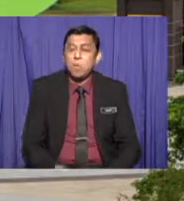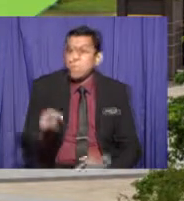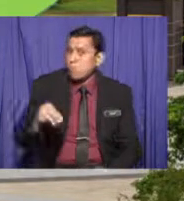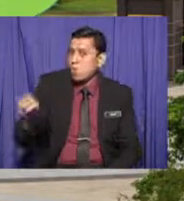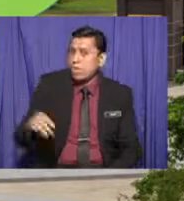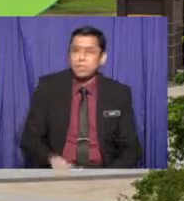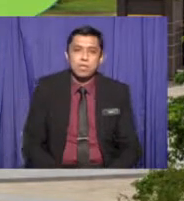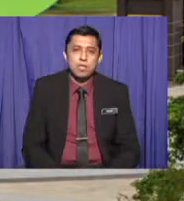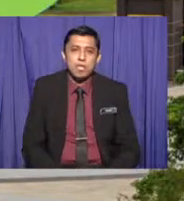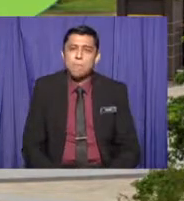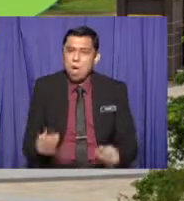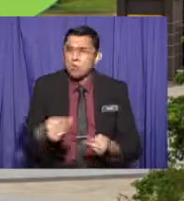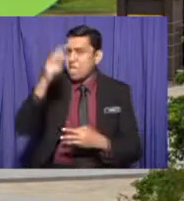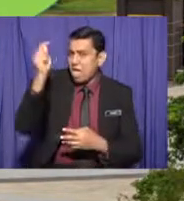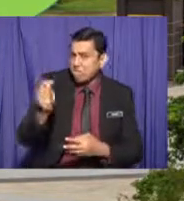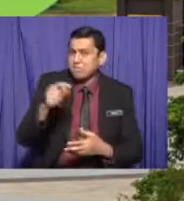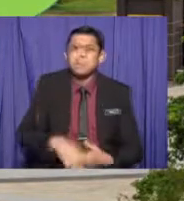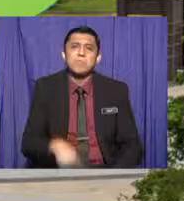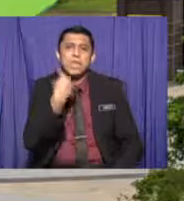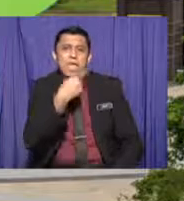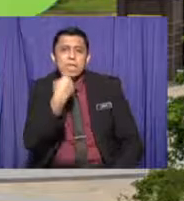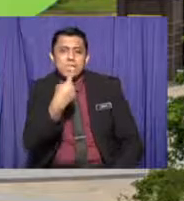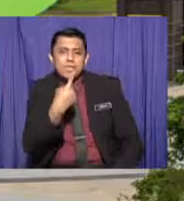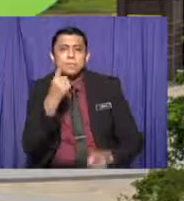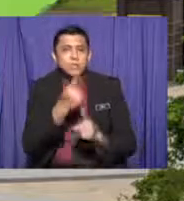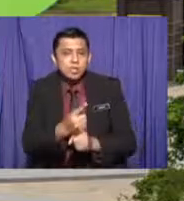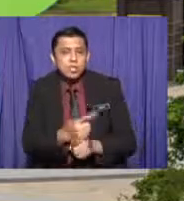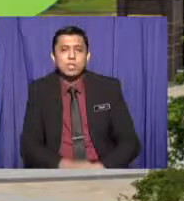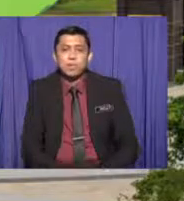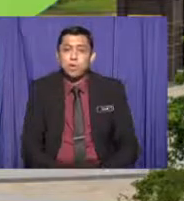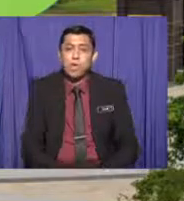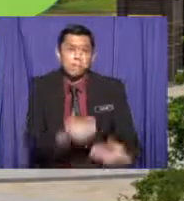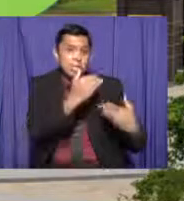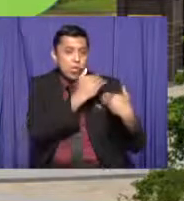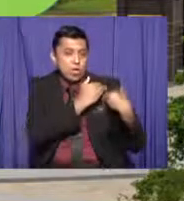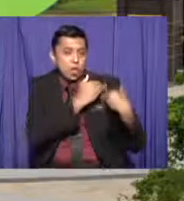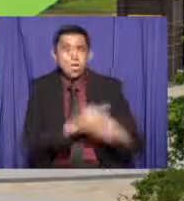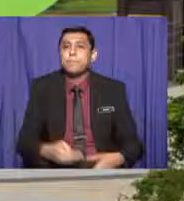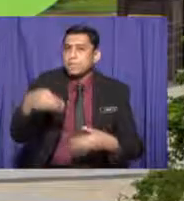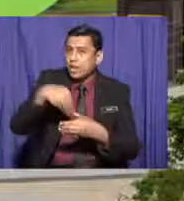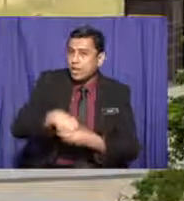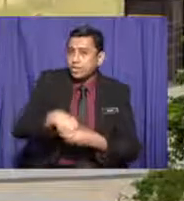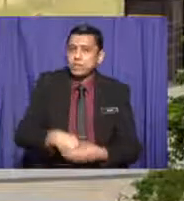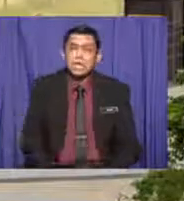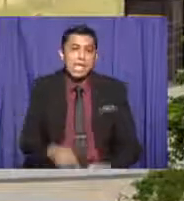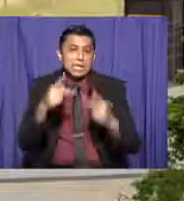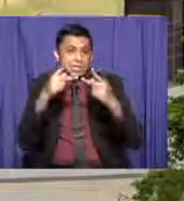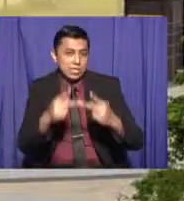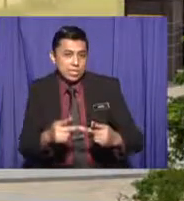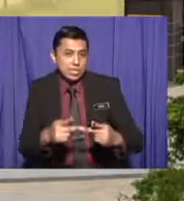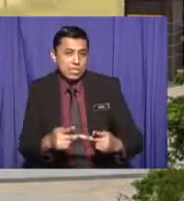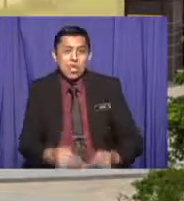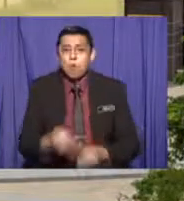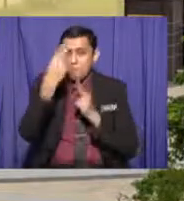Murid-murid, cikgu ingin bertanya, siapakah sebenarnya bertanggungjawab dalam mengekalkan